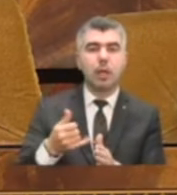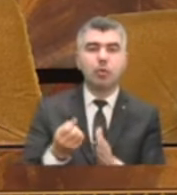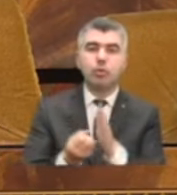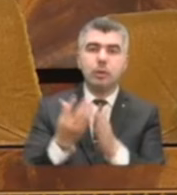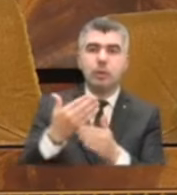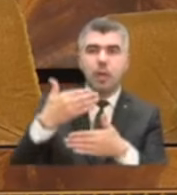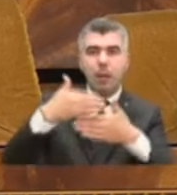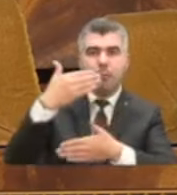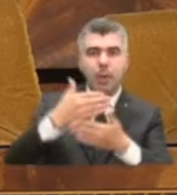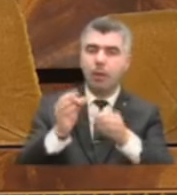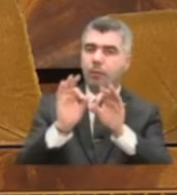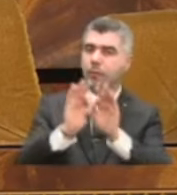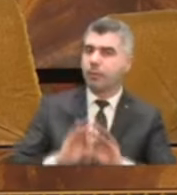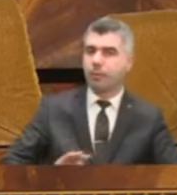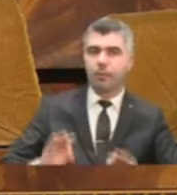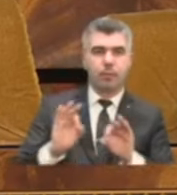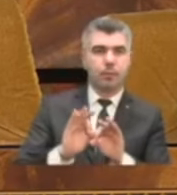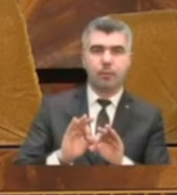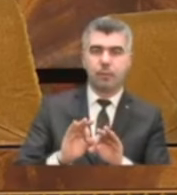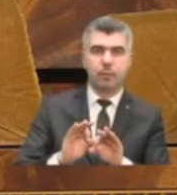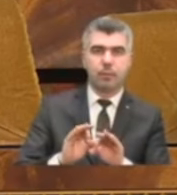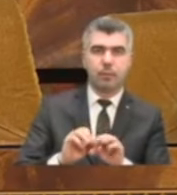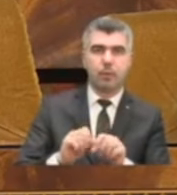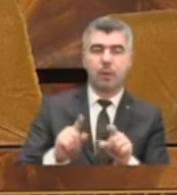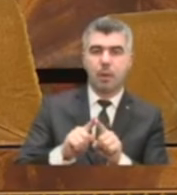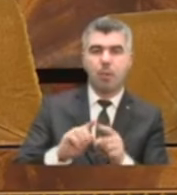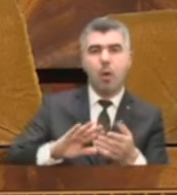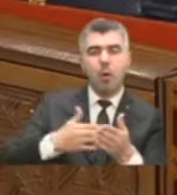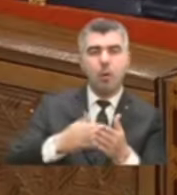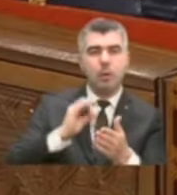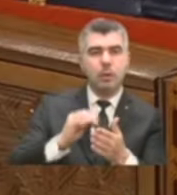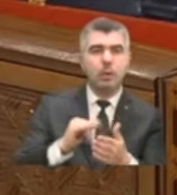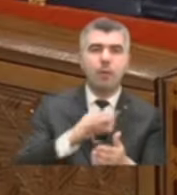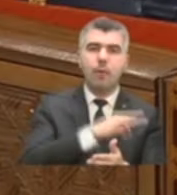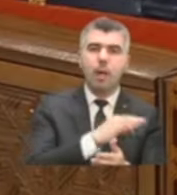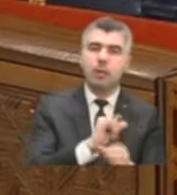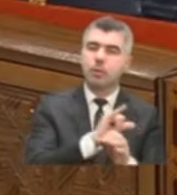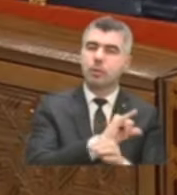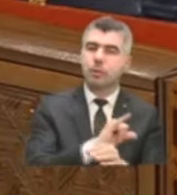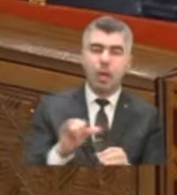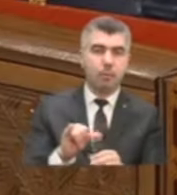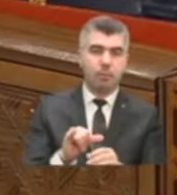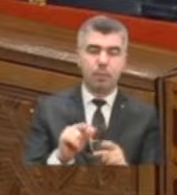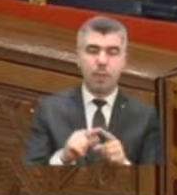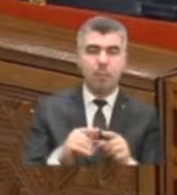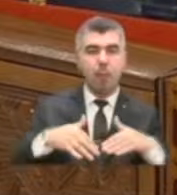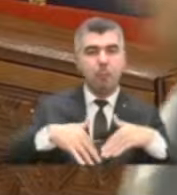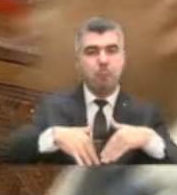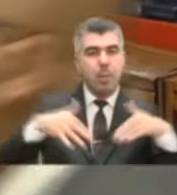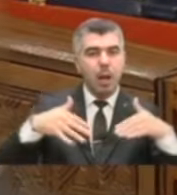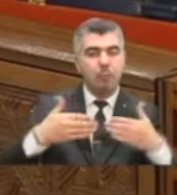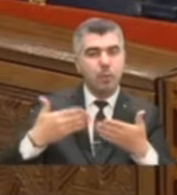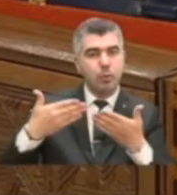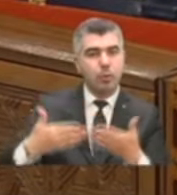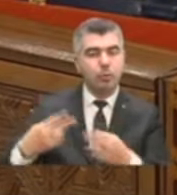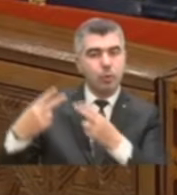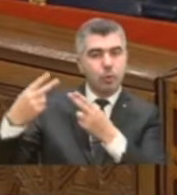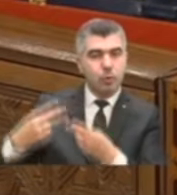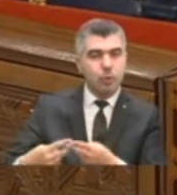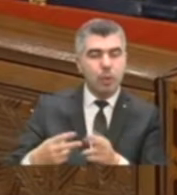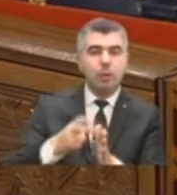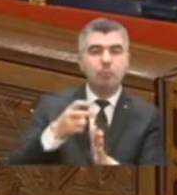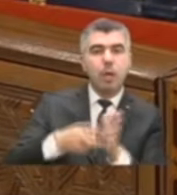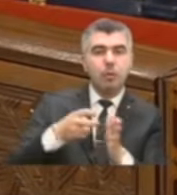ديالها او اعاده البناء ديالها. بالنسبه للعربات من الجيل الجديد ما استفدتش جديده. اليوم شوف انا كبرلماني جيت تران